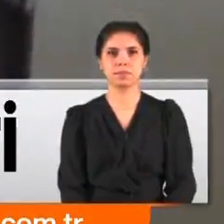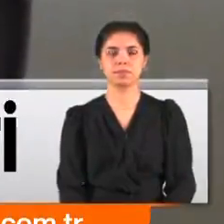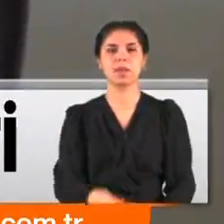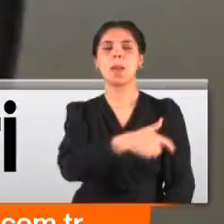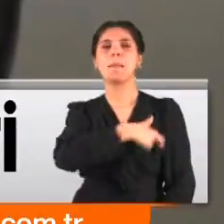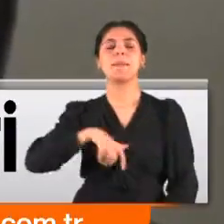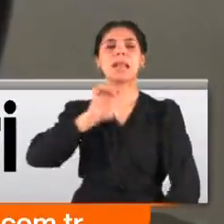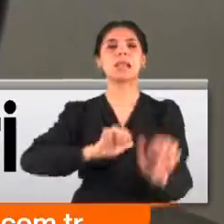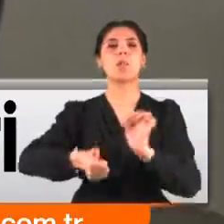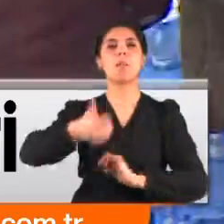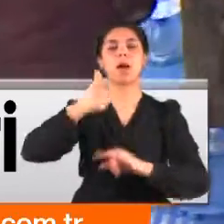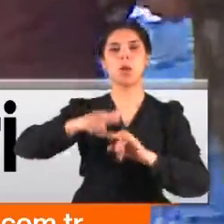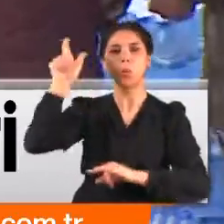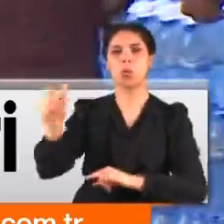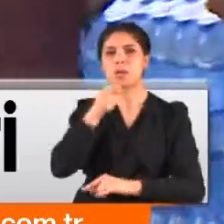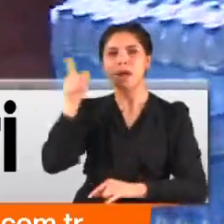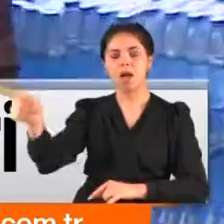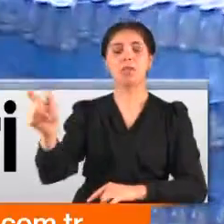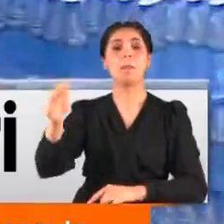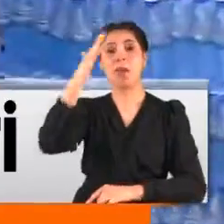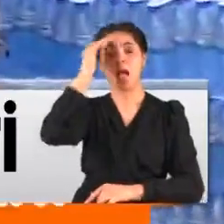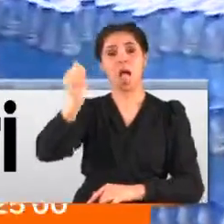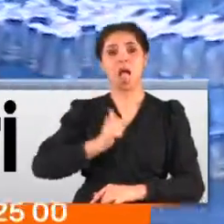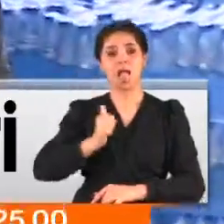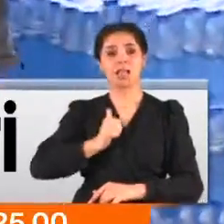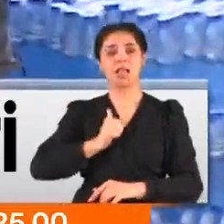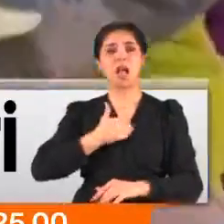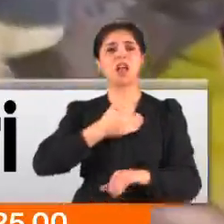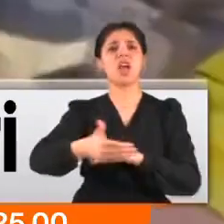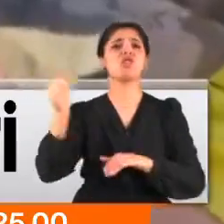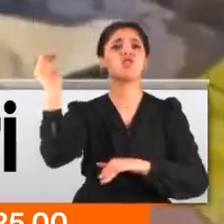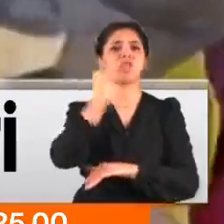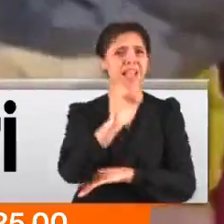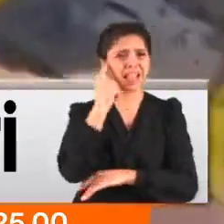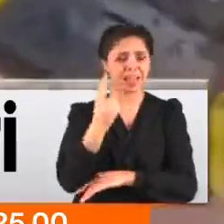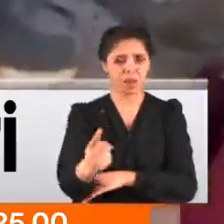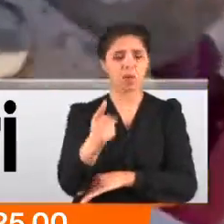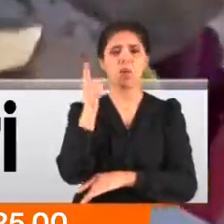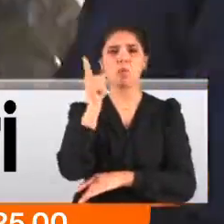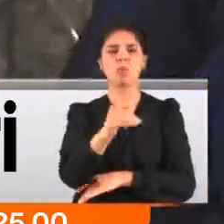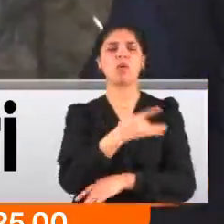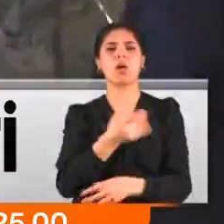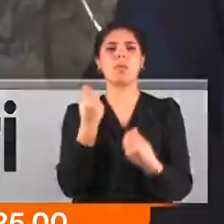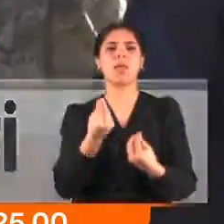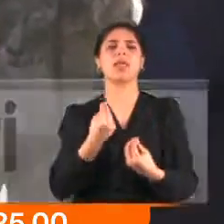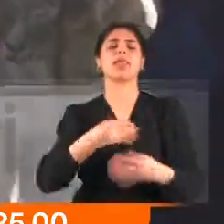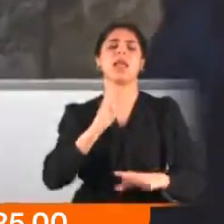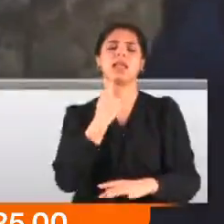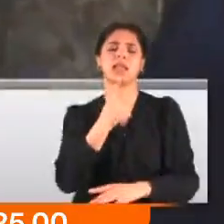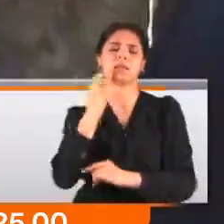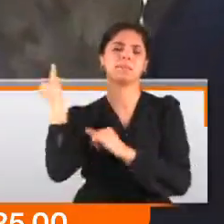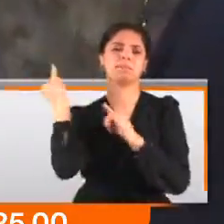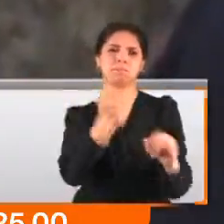Milli Savunma Bakanı Hulusi Akar, asker kışladan geç çıkarıldığı iddialarına iyi niyetle izah edilemez cümleleriyle sert